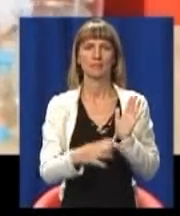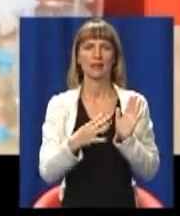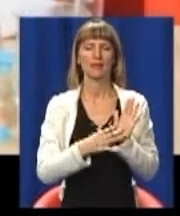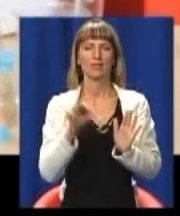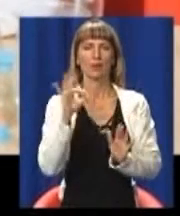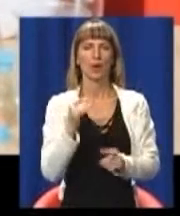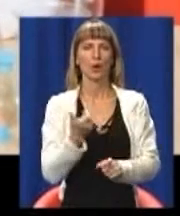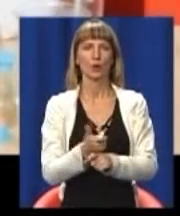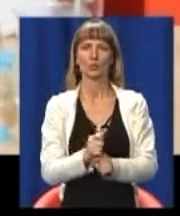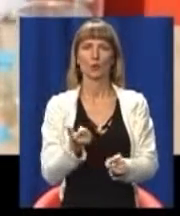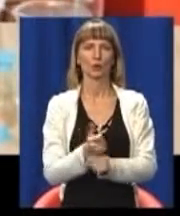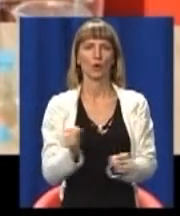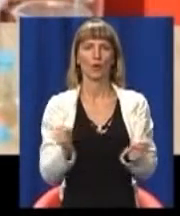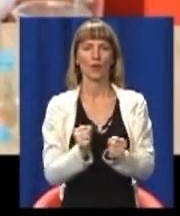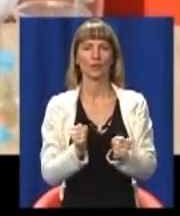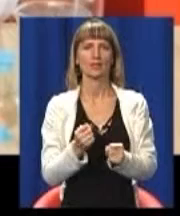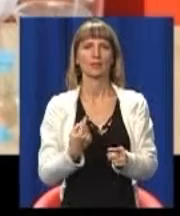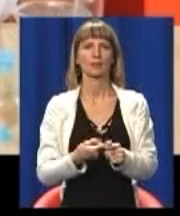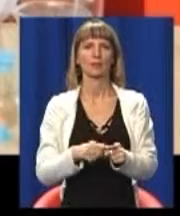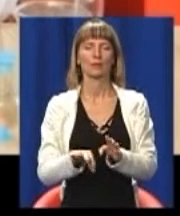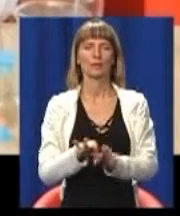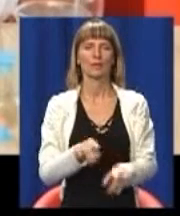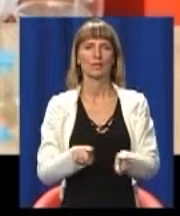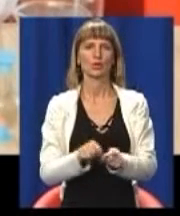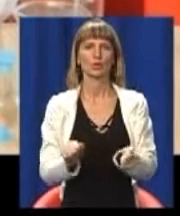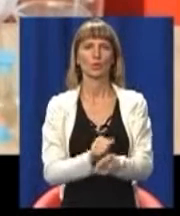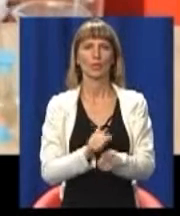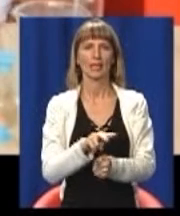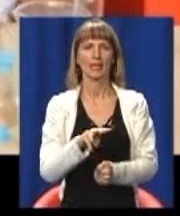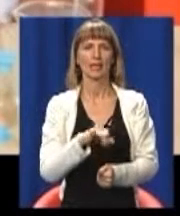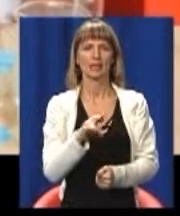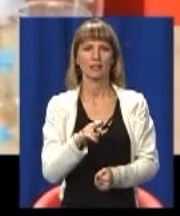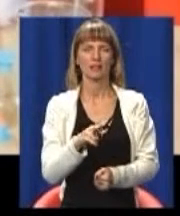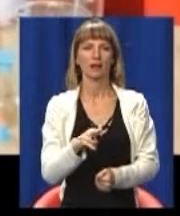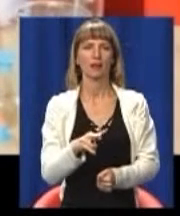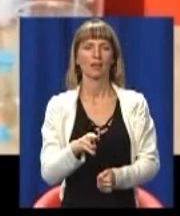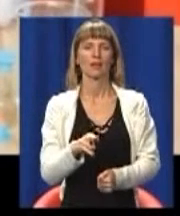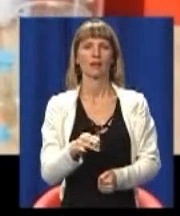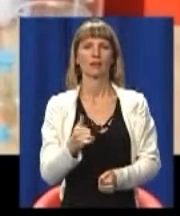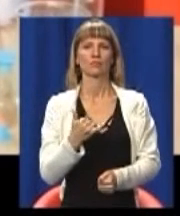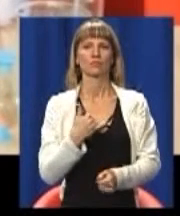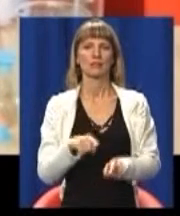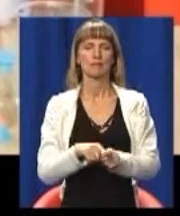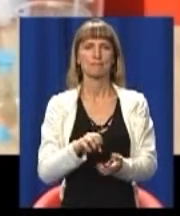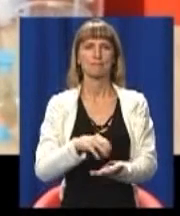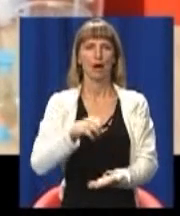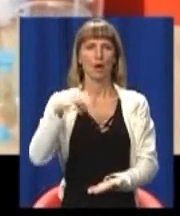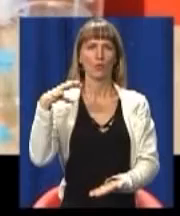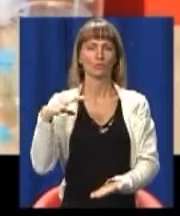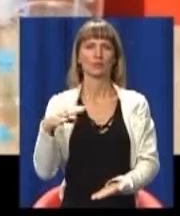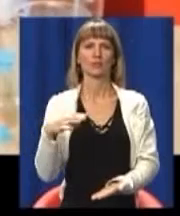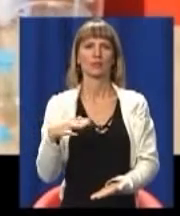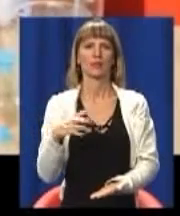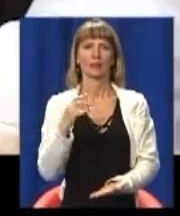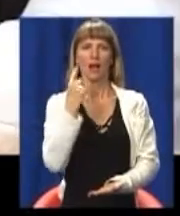Це дуже-дуже холодно, тому виходить отакий от сухий лід. Він у нас в таких гранулах, бачите, він випаровується прямо